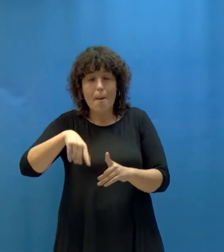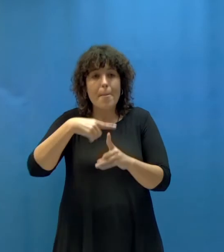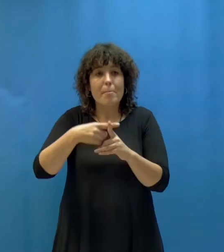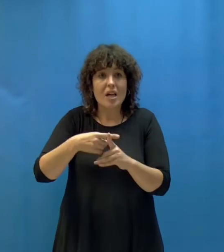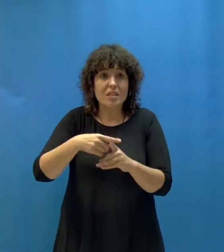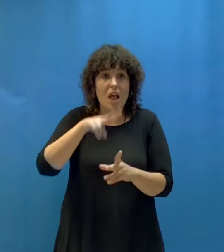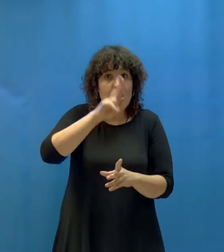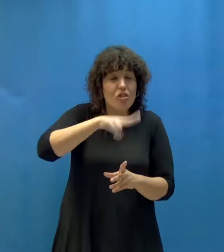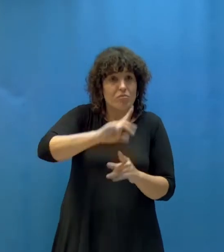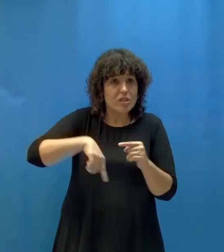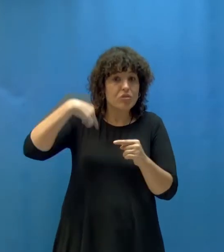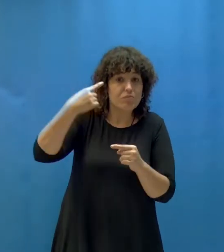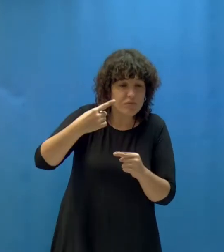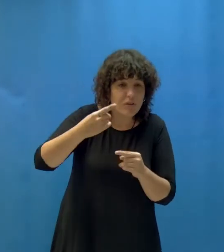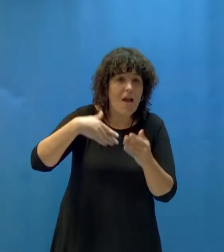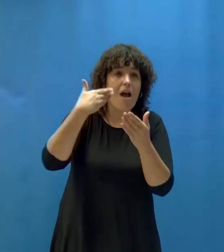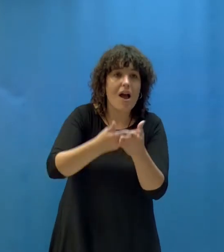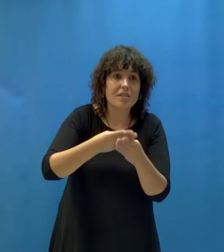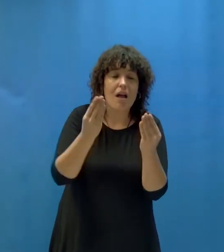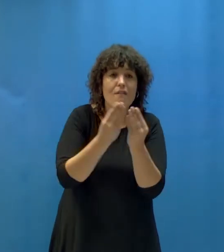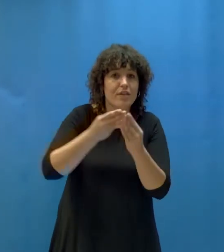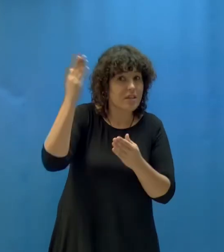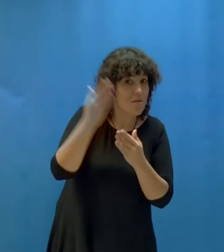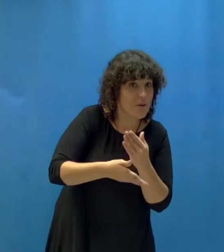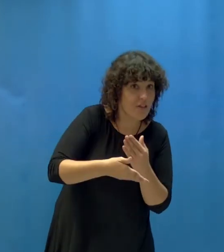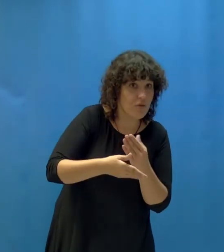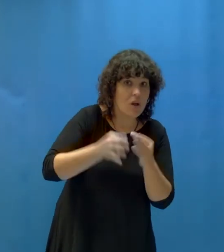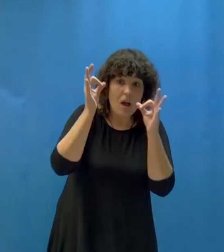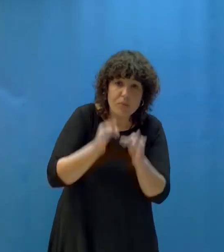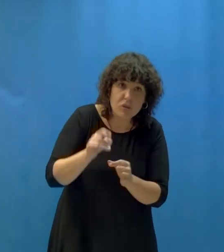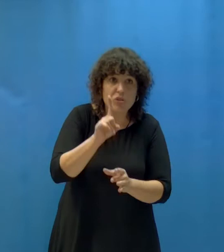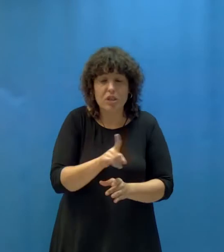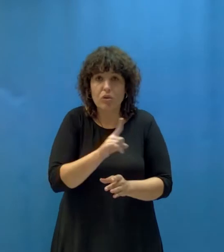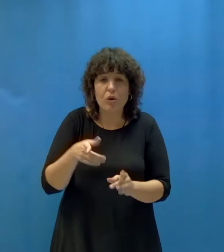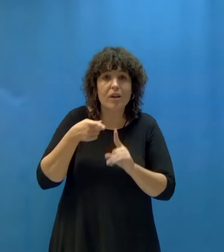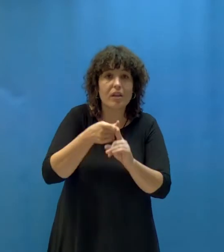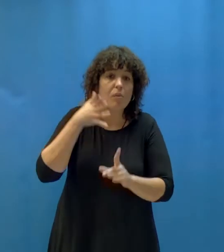mesos que resten fins a la data màxima del termini, per tal d'evitar les possibles sancions.